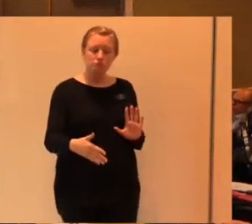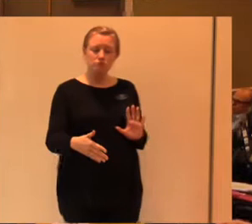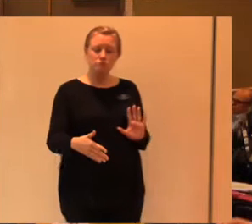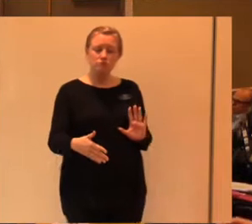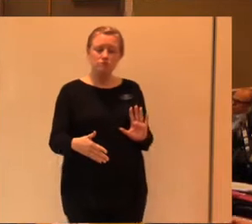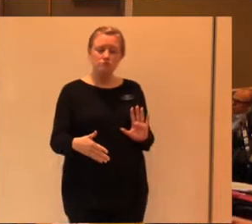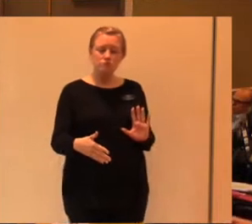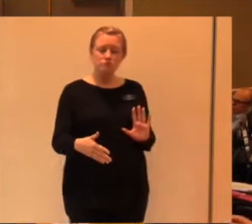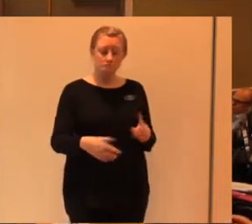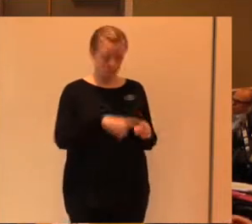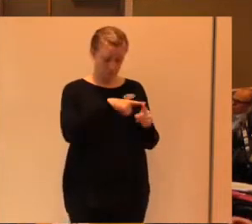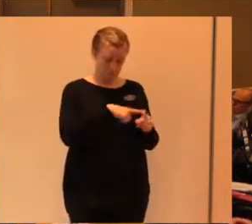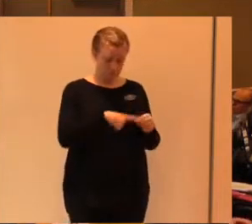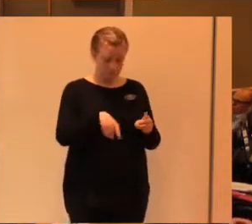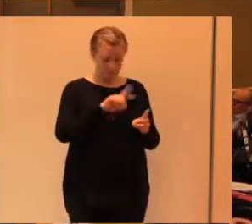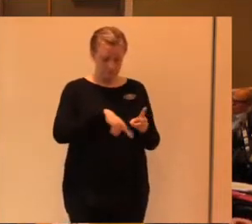vi då jobbar